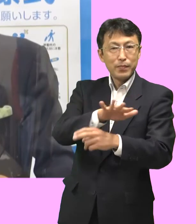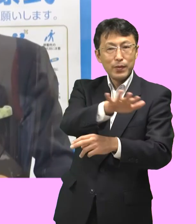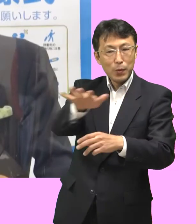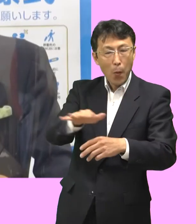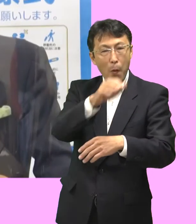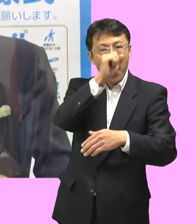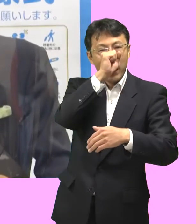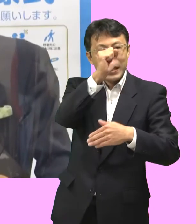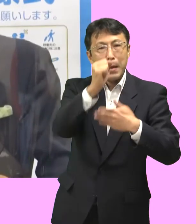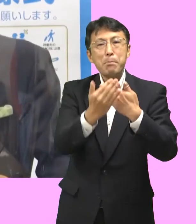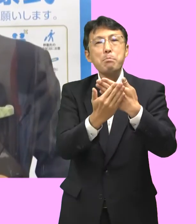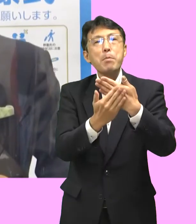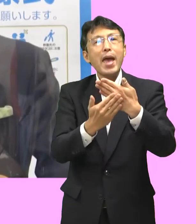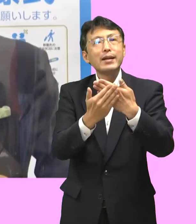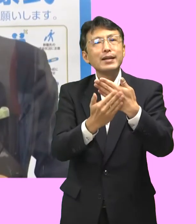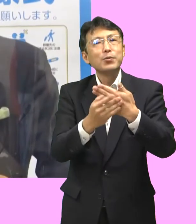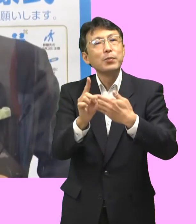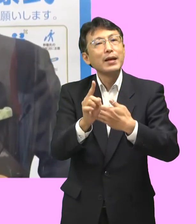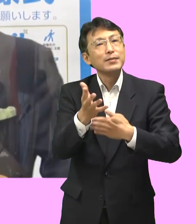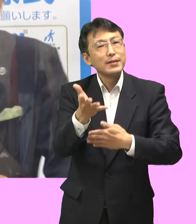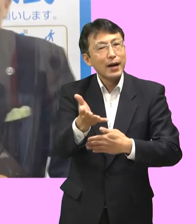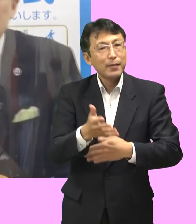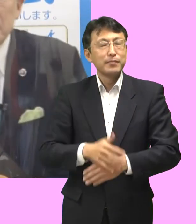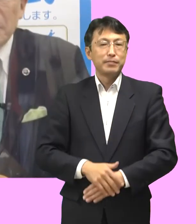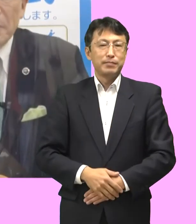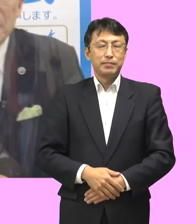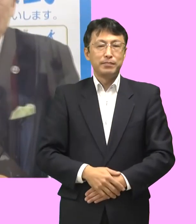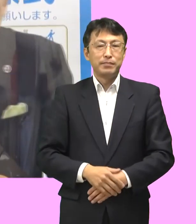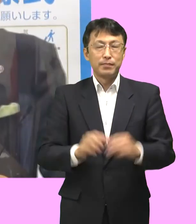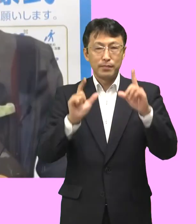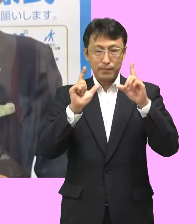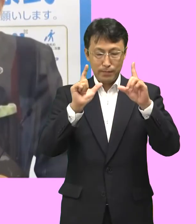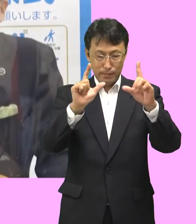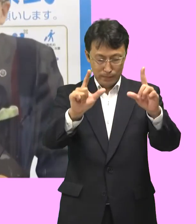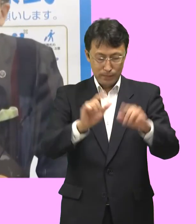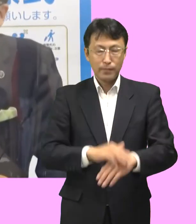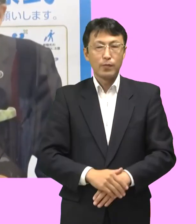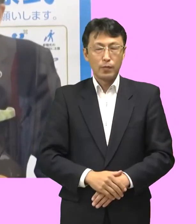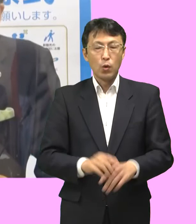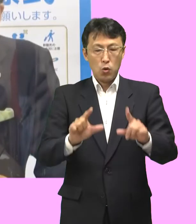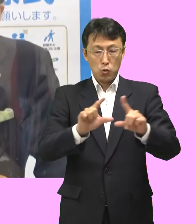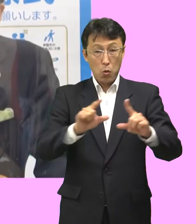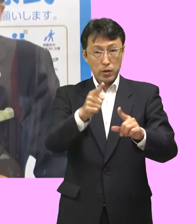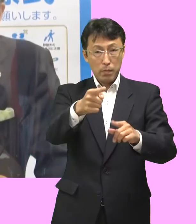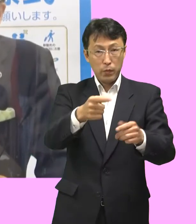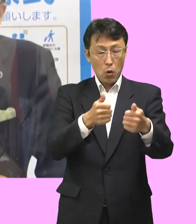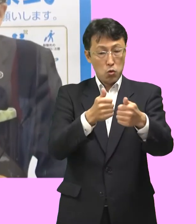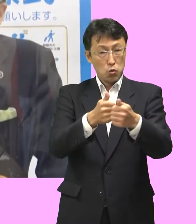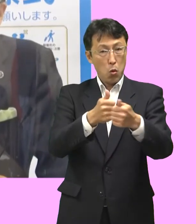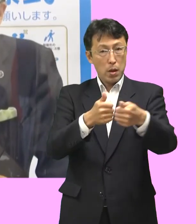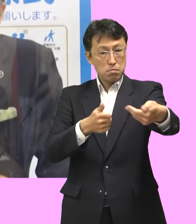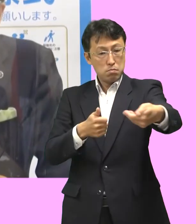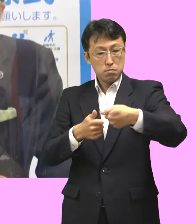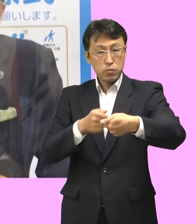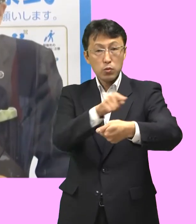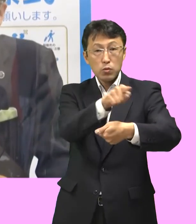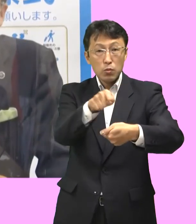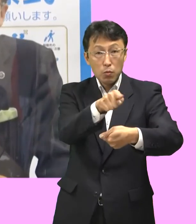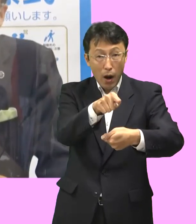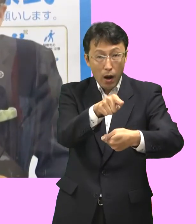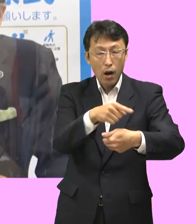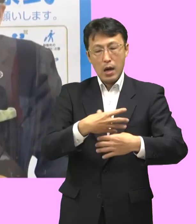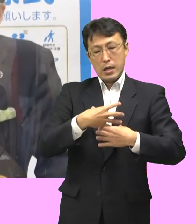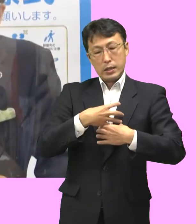ますか。 まあ、やっぱり気になる方が安心して仕事をできますし、それは最終的